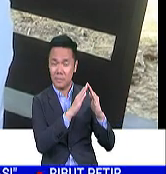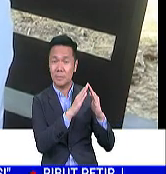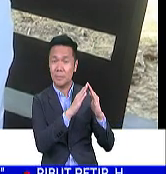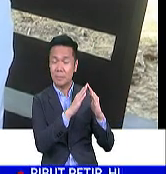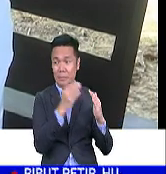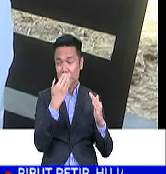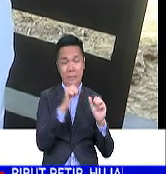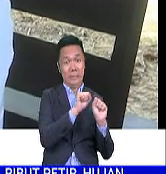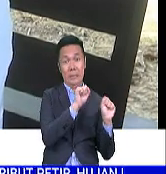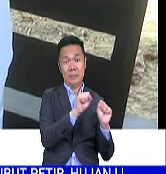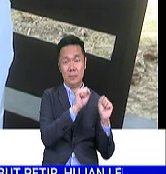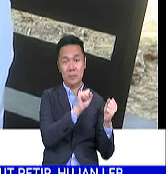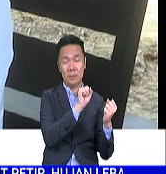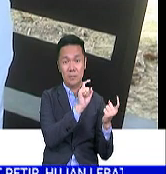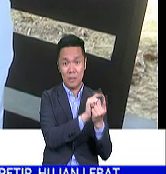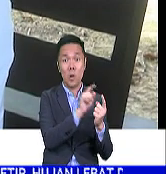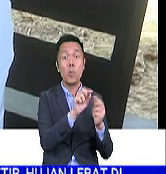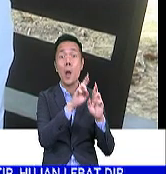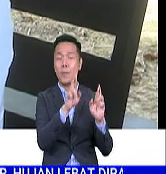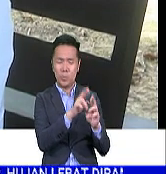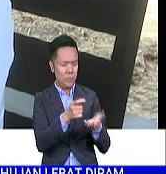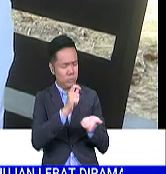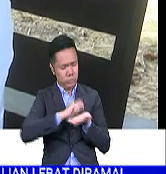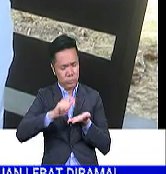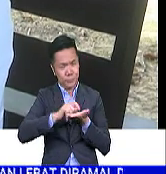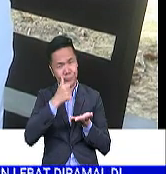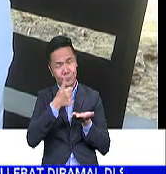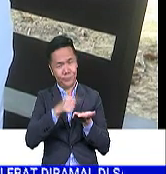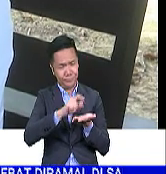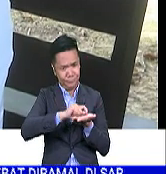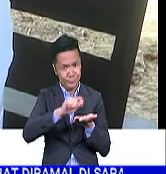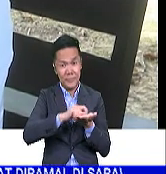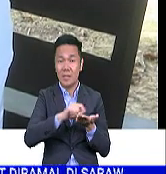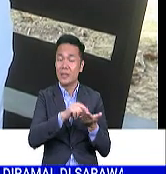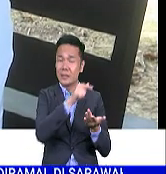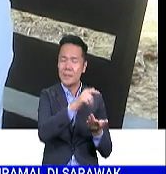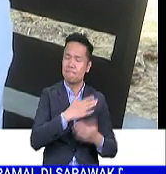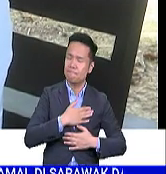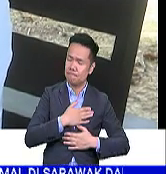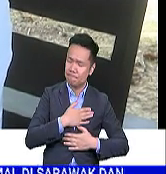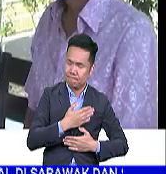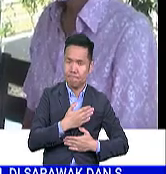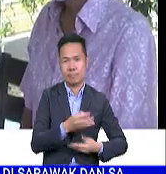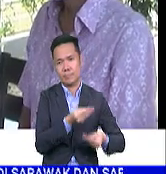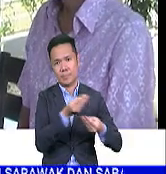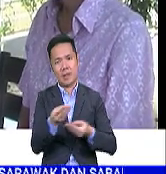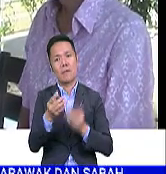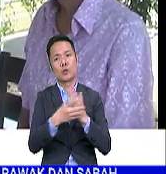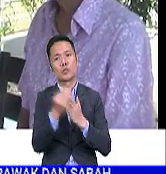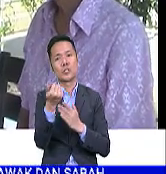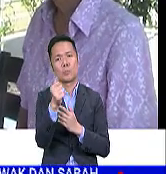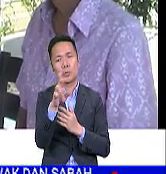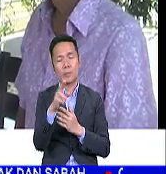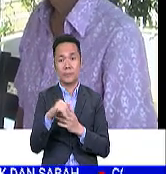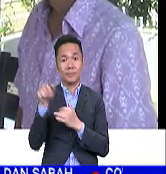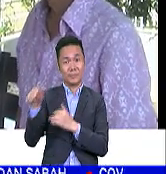hari Selasa jumpa saya, hari Rabu saya buat surat runding Yang Amat Menteri Besar dengan murah hatinya bagi RM10,000. Kamaruzaman 50